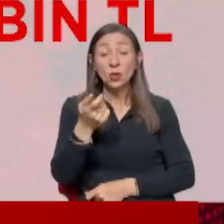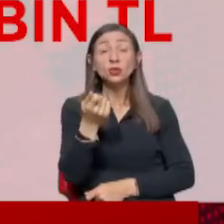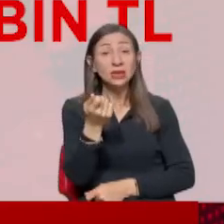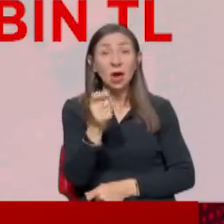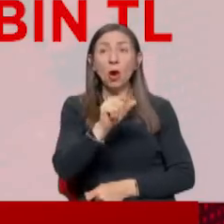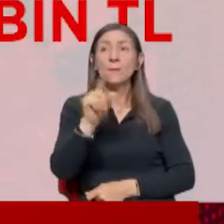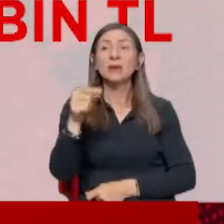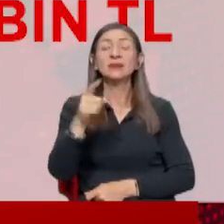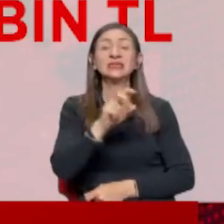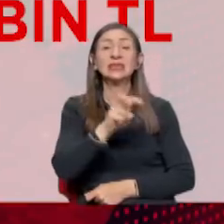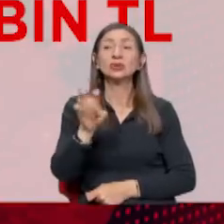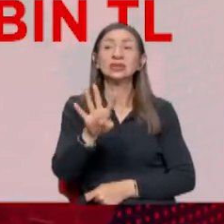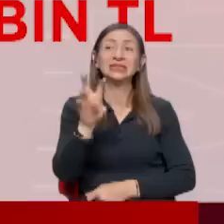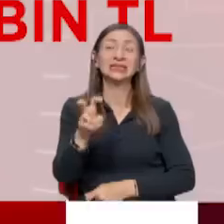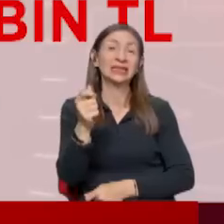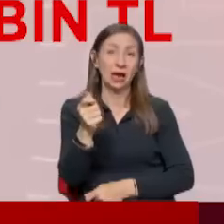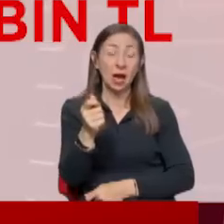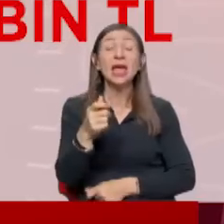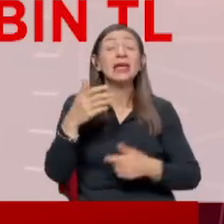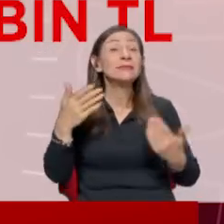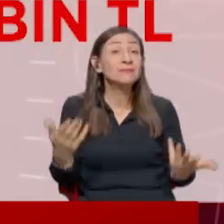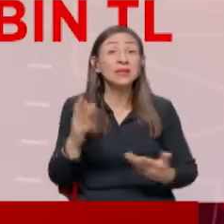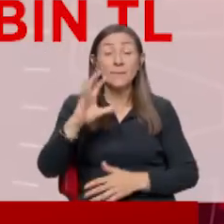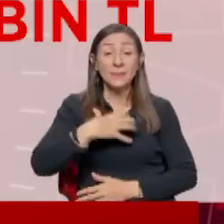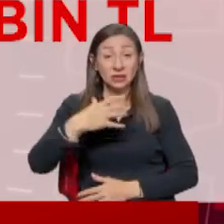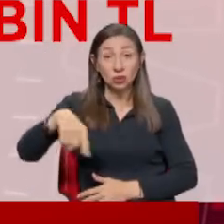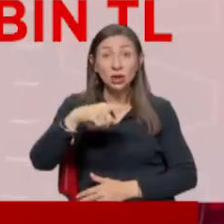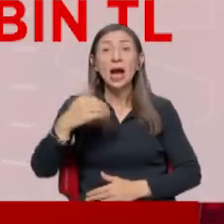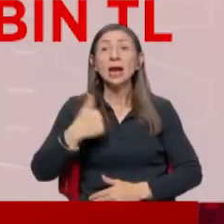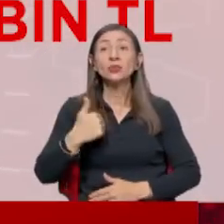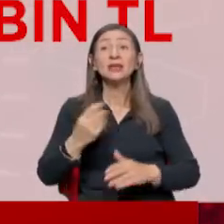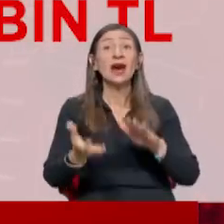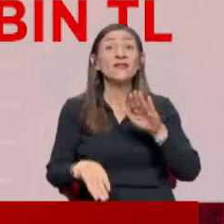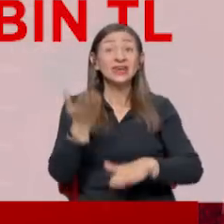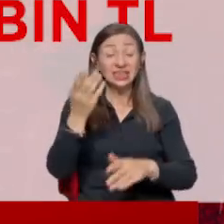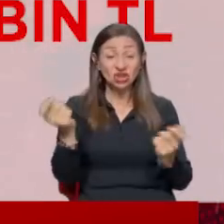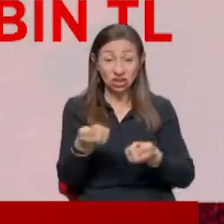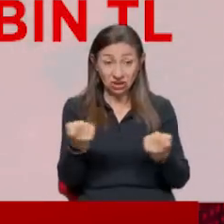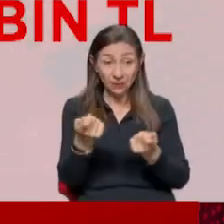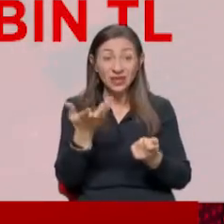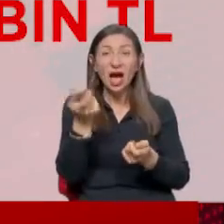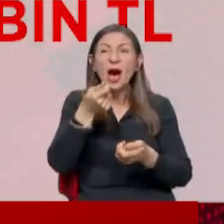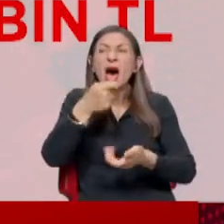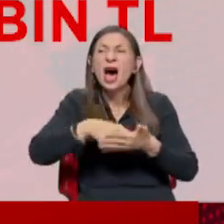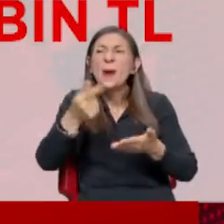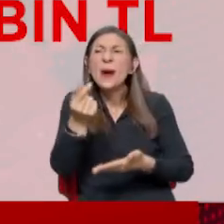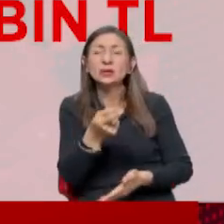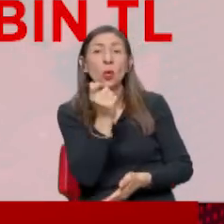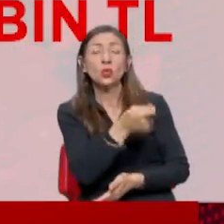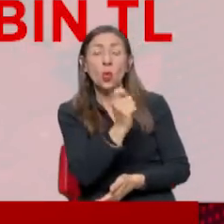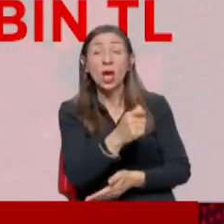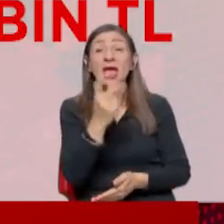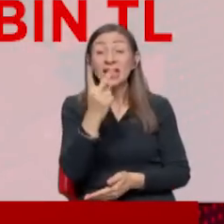ücreti 11.848 lira. Yani işveren kamudan daha fazla çalıştırıp daha az ücret ödüyor.